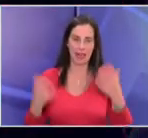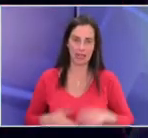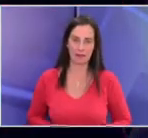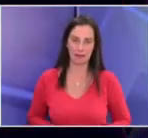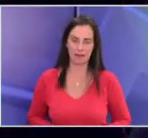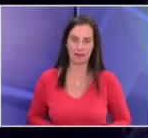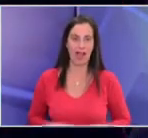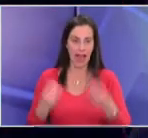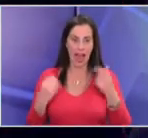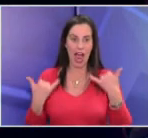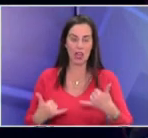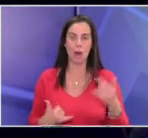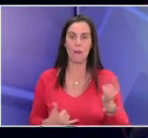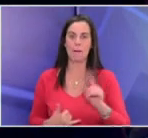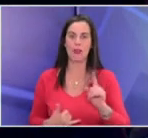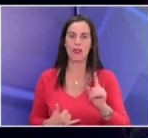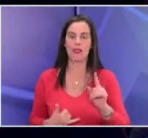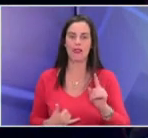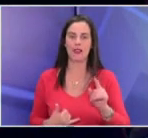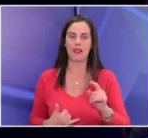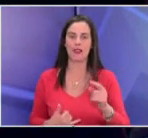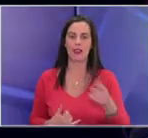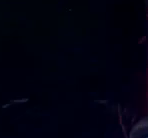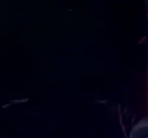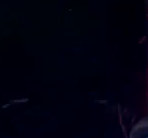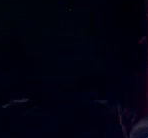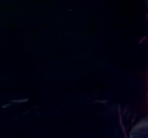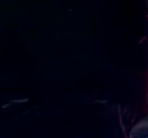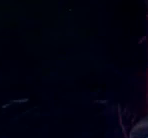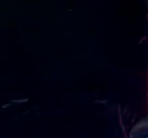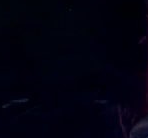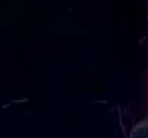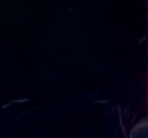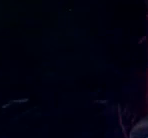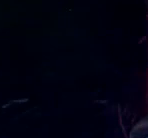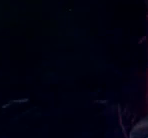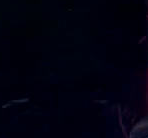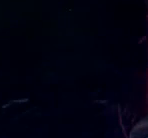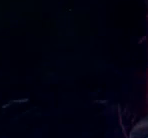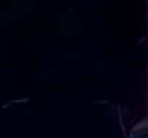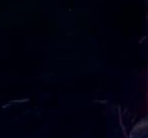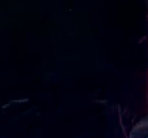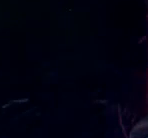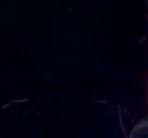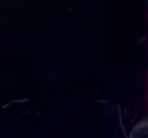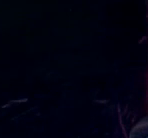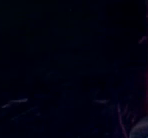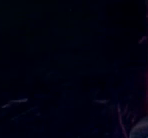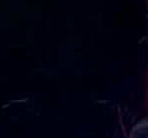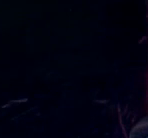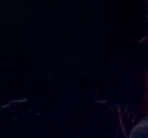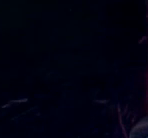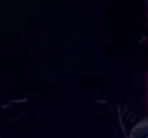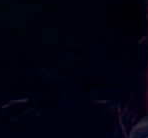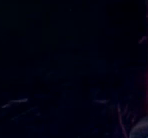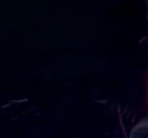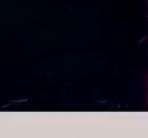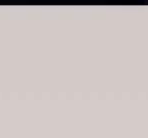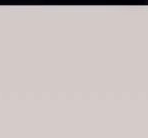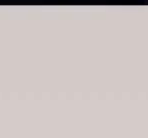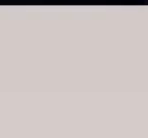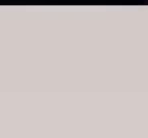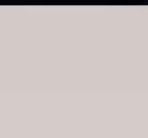ואז באמת, המיסים זה לא בעיה. אני כן, אני מוכן. אני מוכן לשלם 60% מס. אבל שזה לא תצטרך לשלם על חינוך ובריאות. זהו, בדיוק. אבל אז